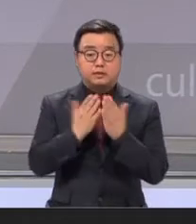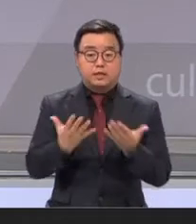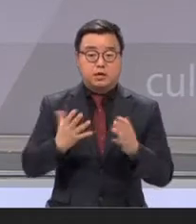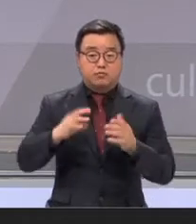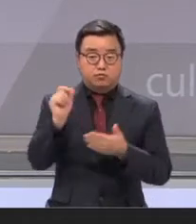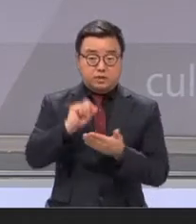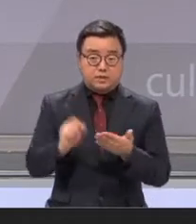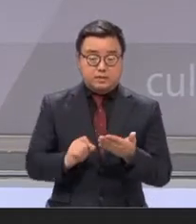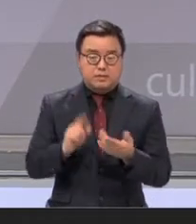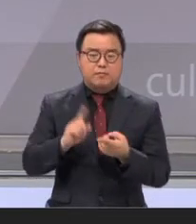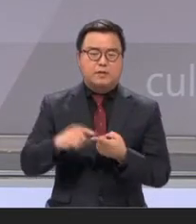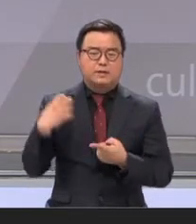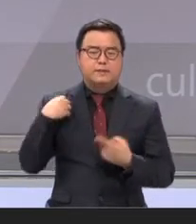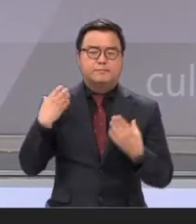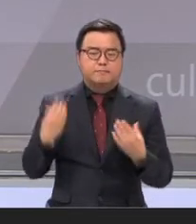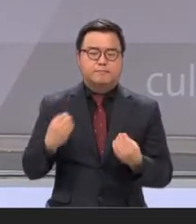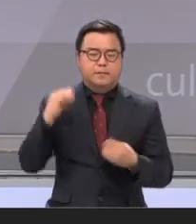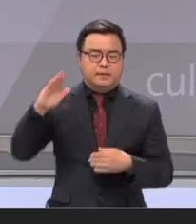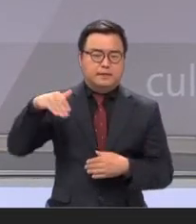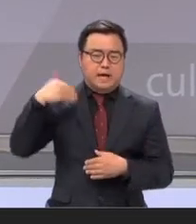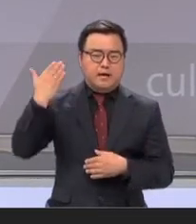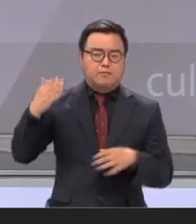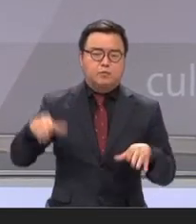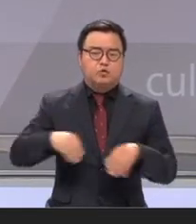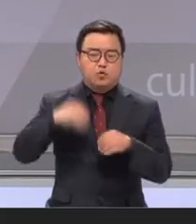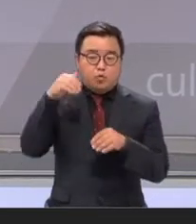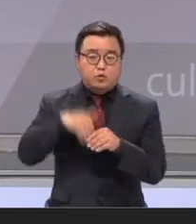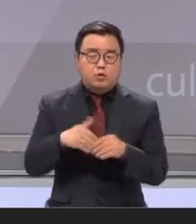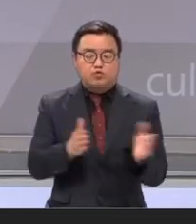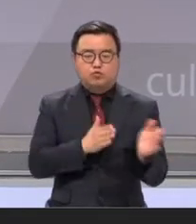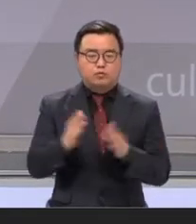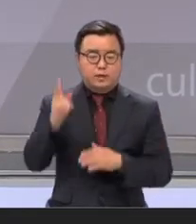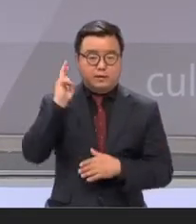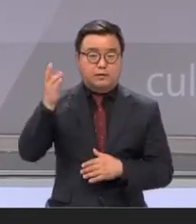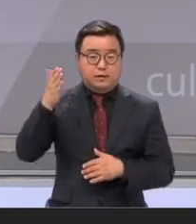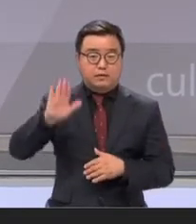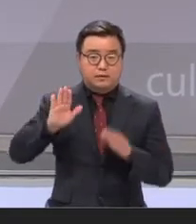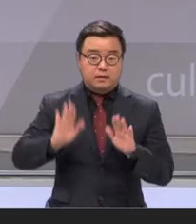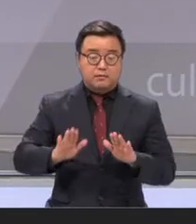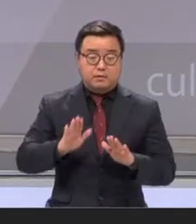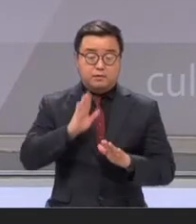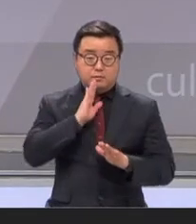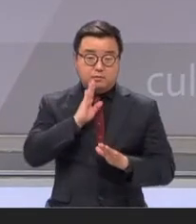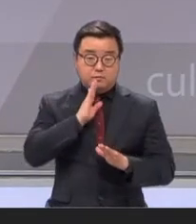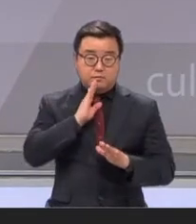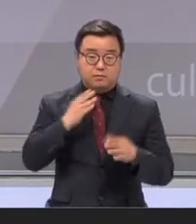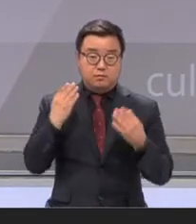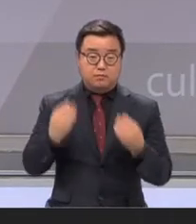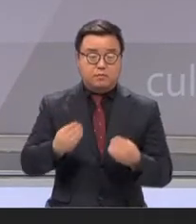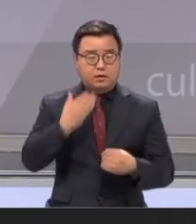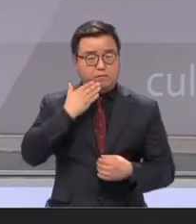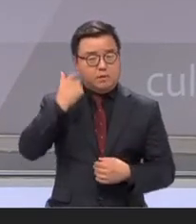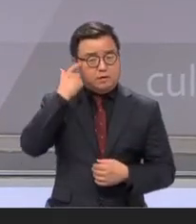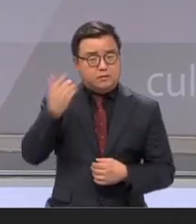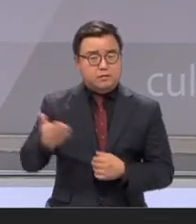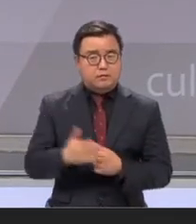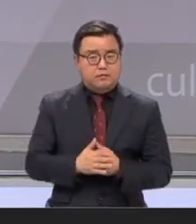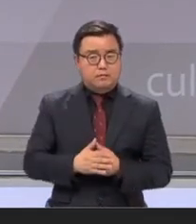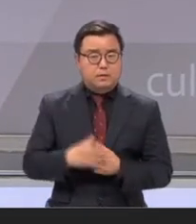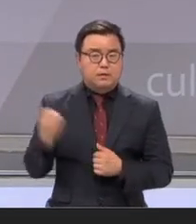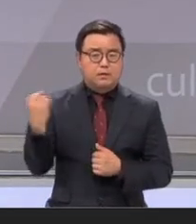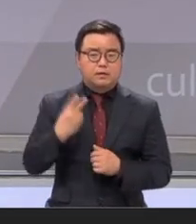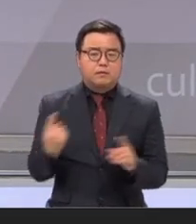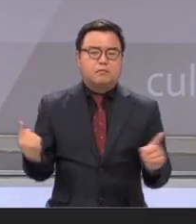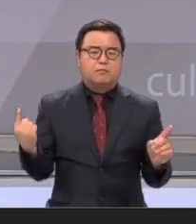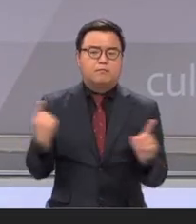임무를 마무리하고 다음 총선 준비를 할 것으로 보이는데요. 글쎄요, 국정화가 정말 마무리가 된 걸까요? 뒤엎을